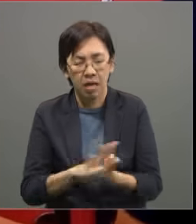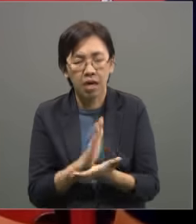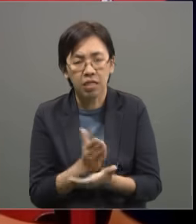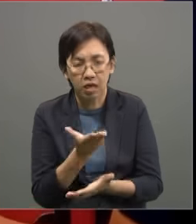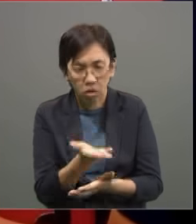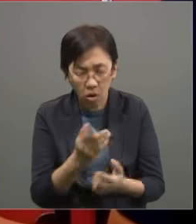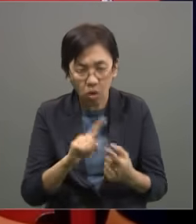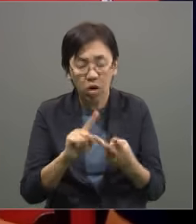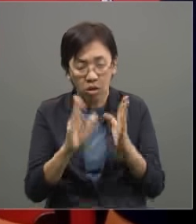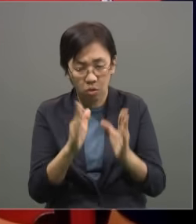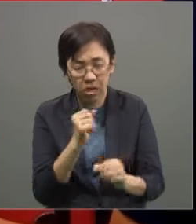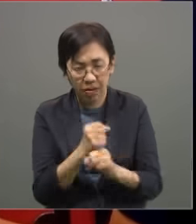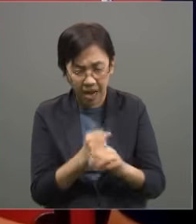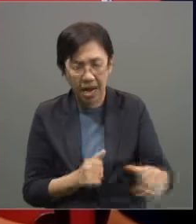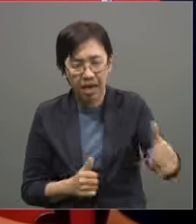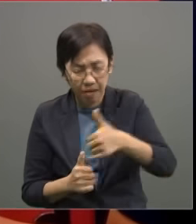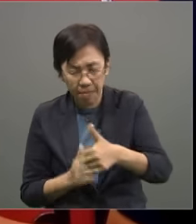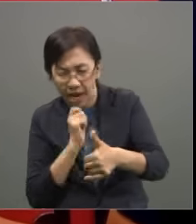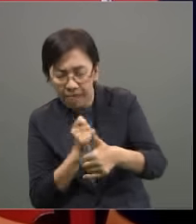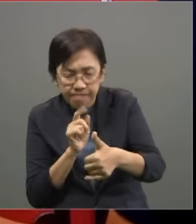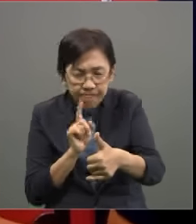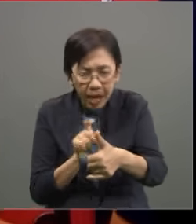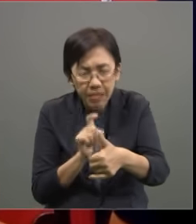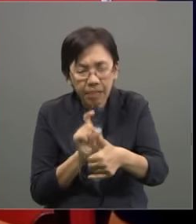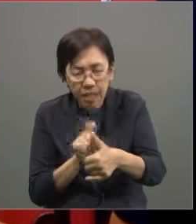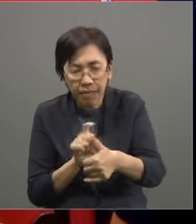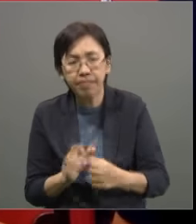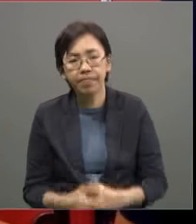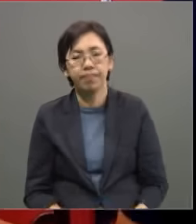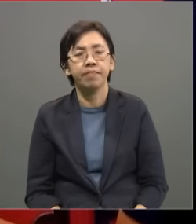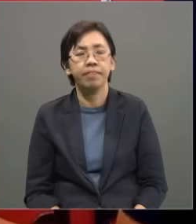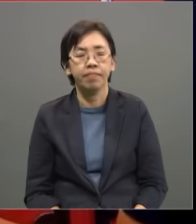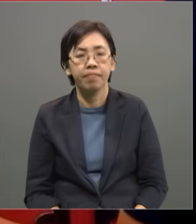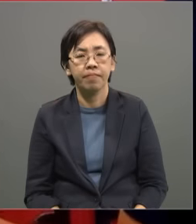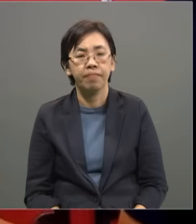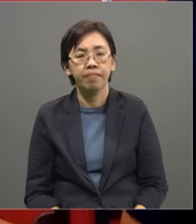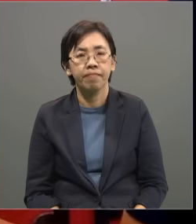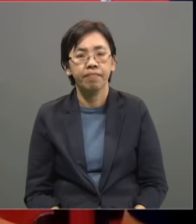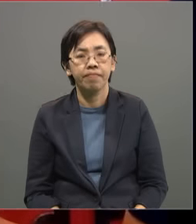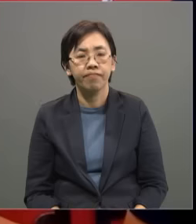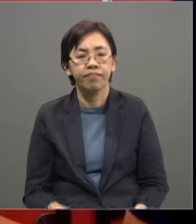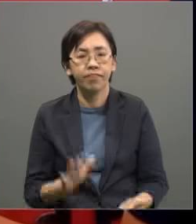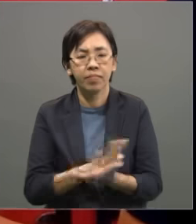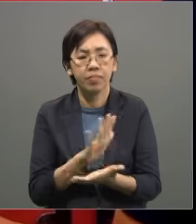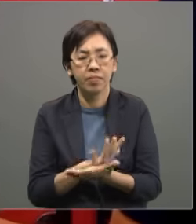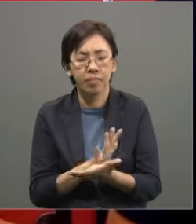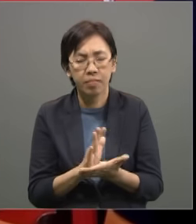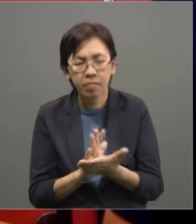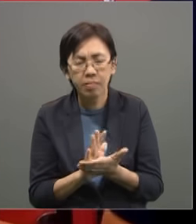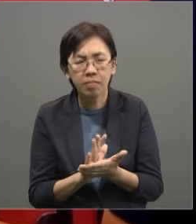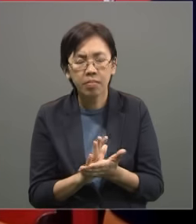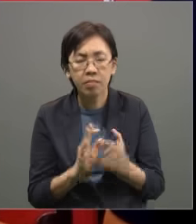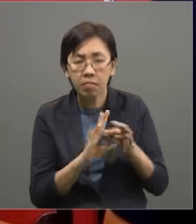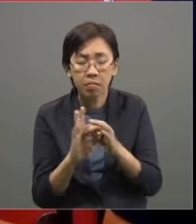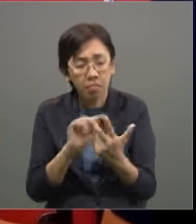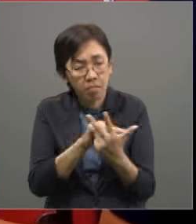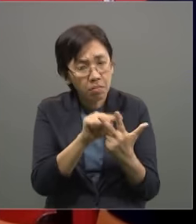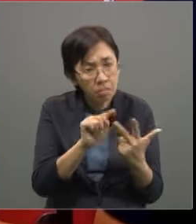เรียกเจ้าหน้าที่มาสอบสวนนะครับ เอกสารนี้เกี่ยวกับทั้ง3ผู้ต้องหาหรือว่าคนใด